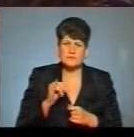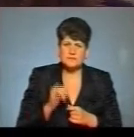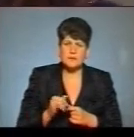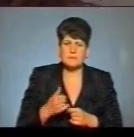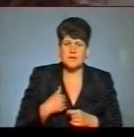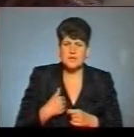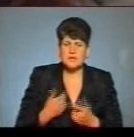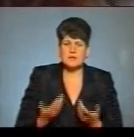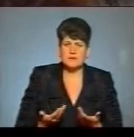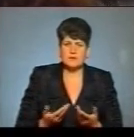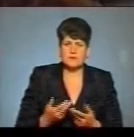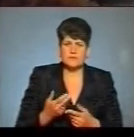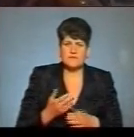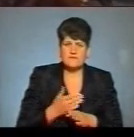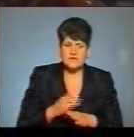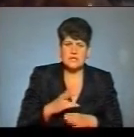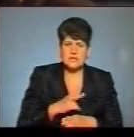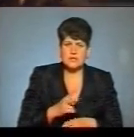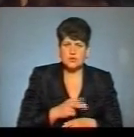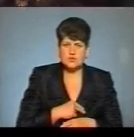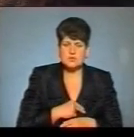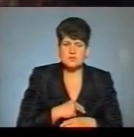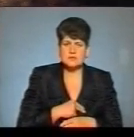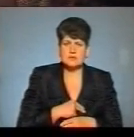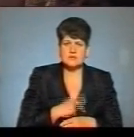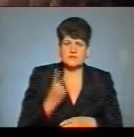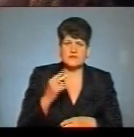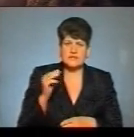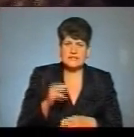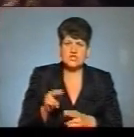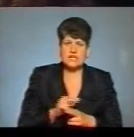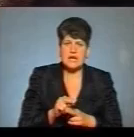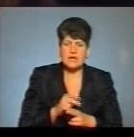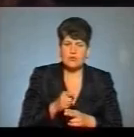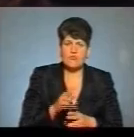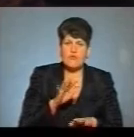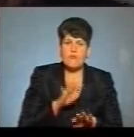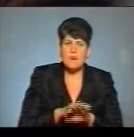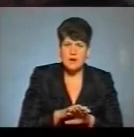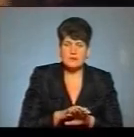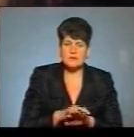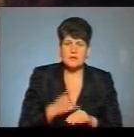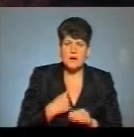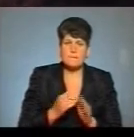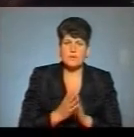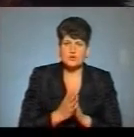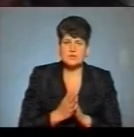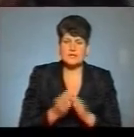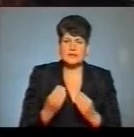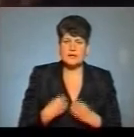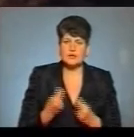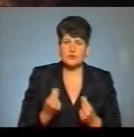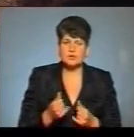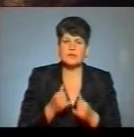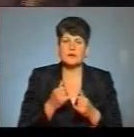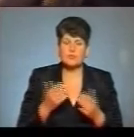мені виділили дочці громада 2000 на лікування в банк. Я просила, щоб так дали гроші. Вони кажуть,